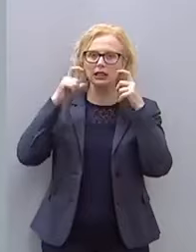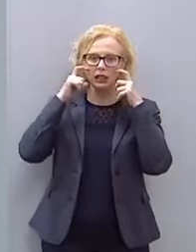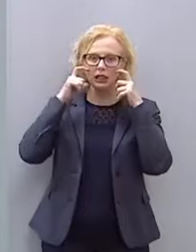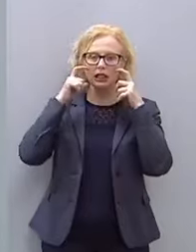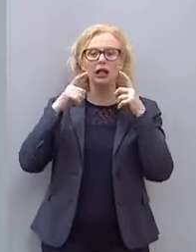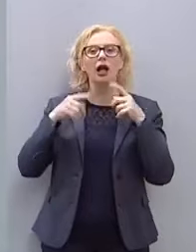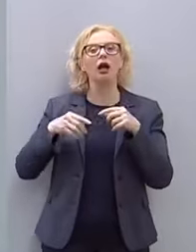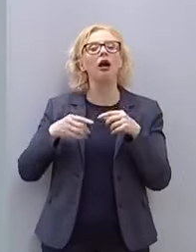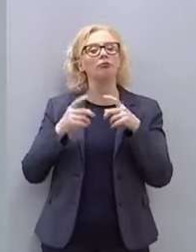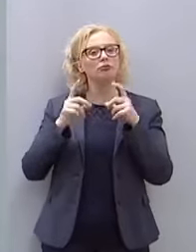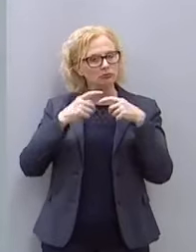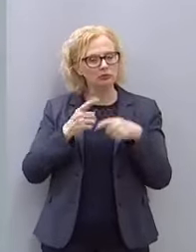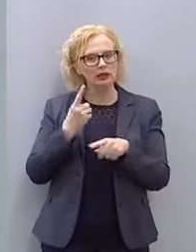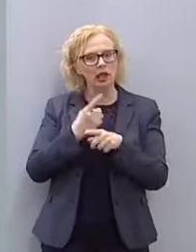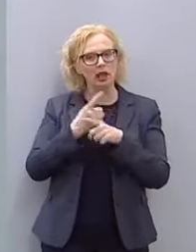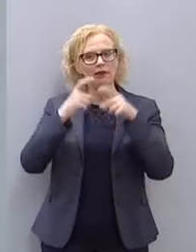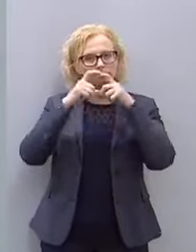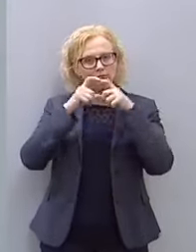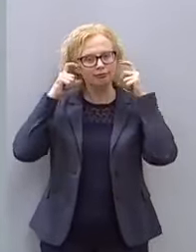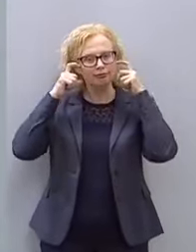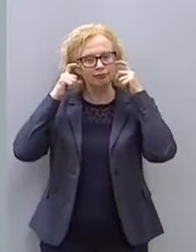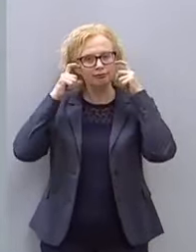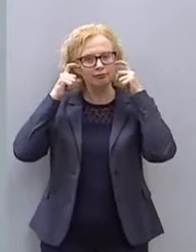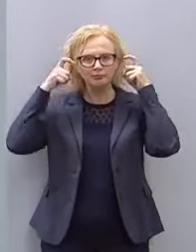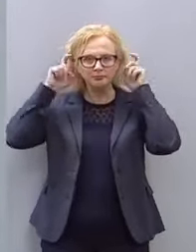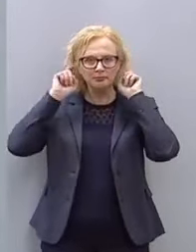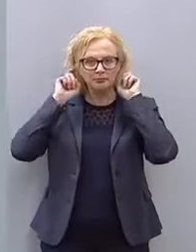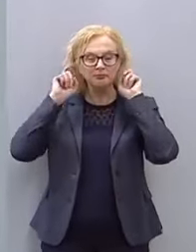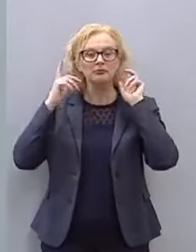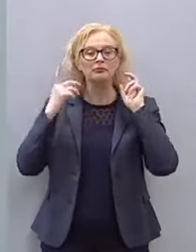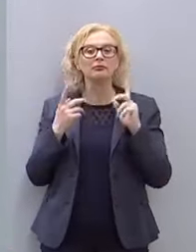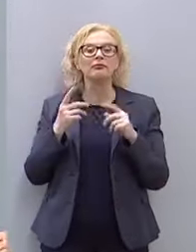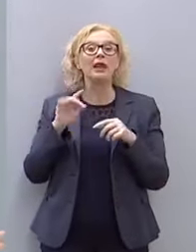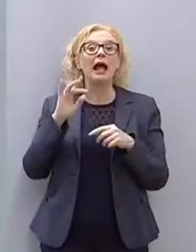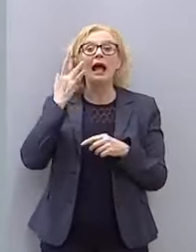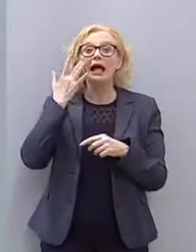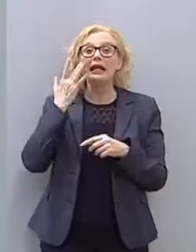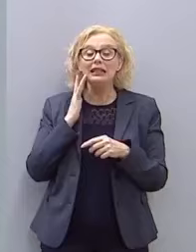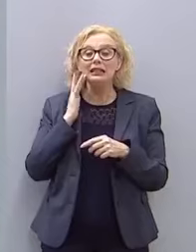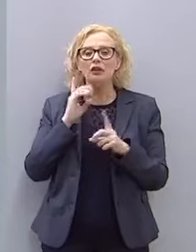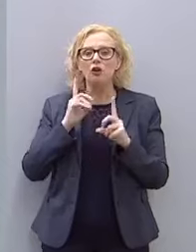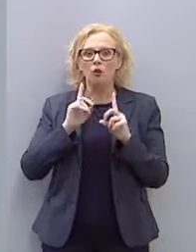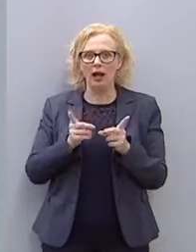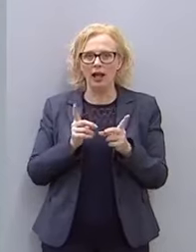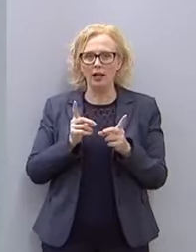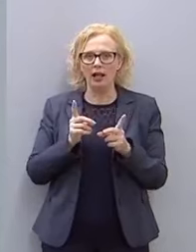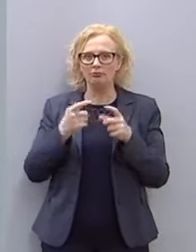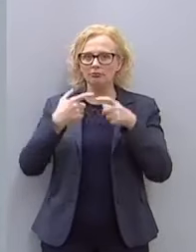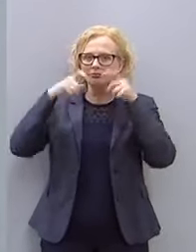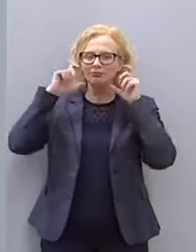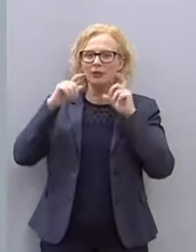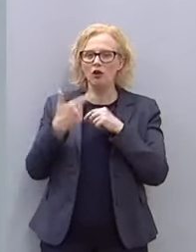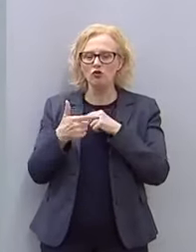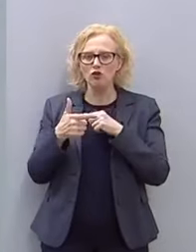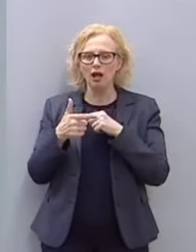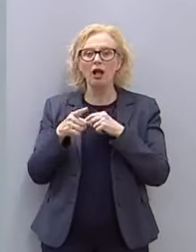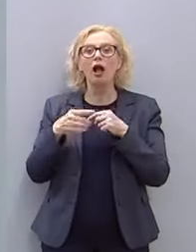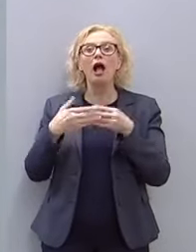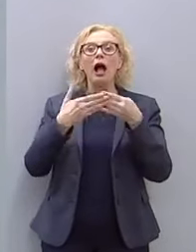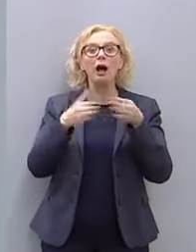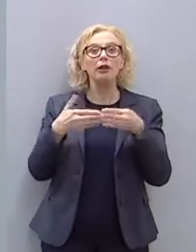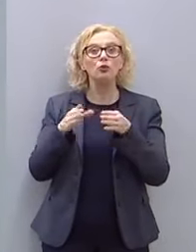mascherina e si indossi la mascherina il rischio che si corre eventualmente lo dico chiaramente quello che dopo queste aperture si debba